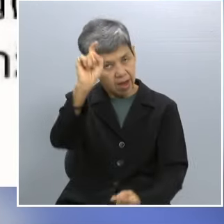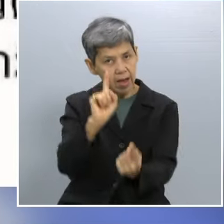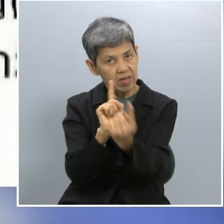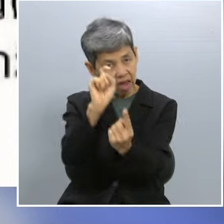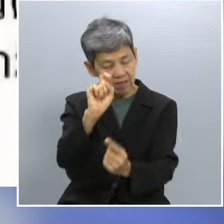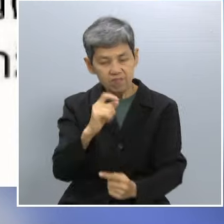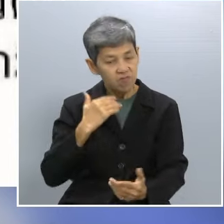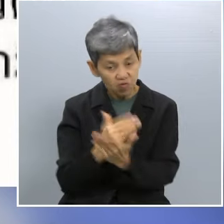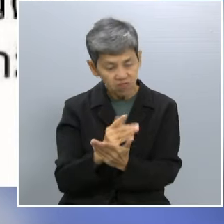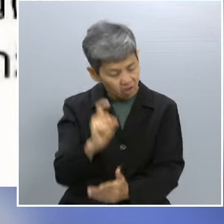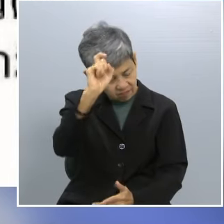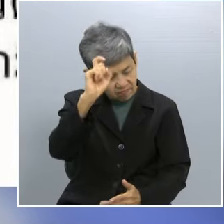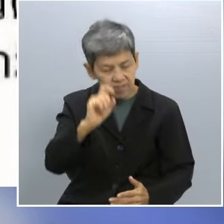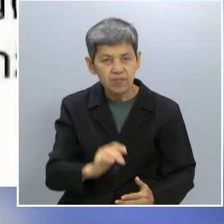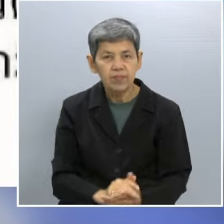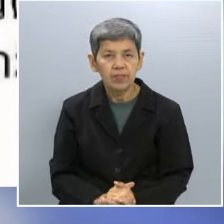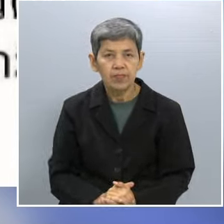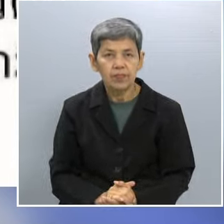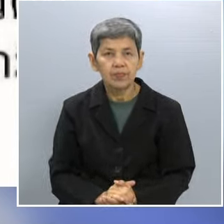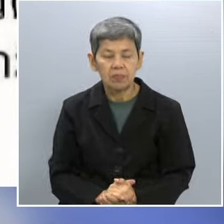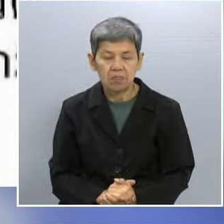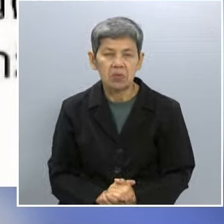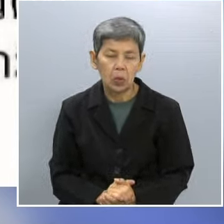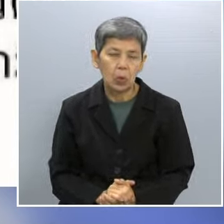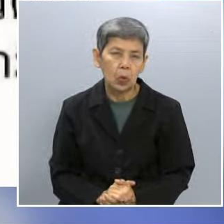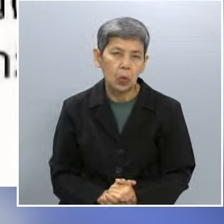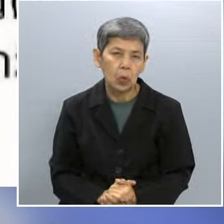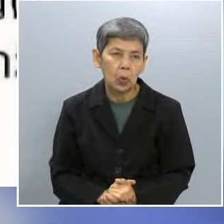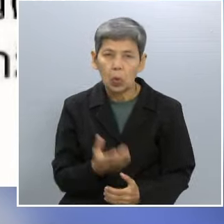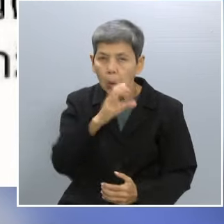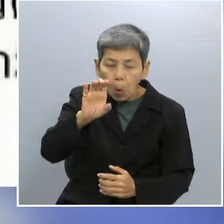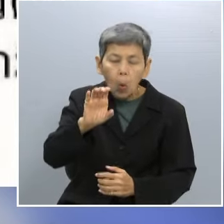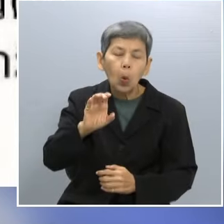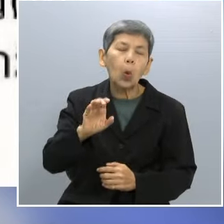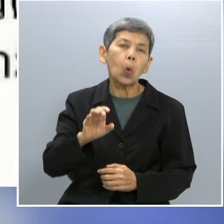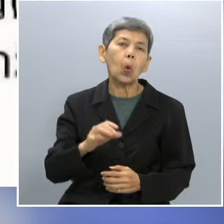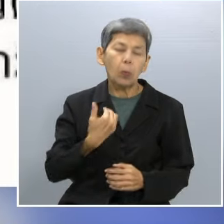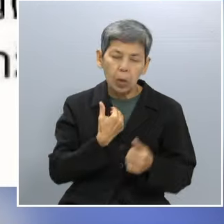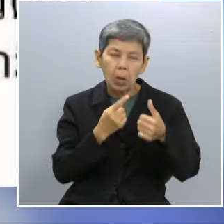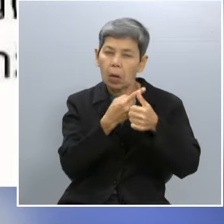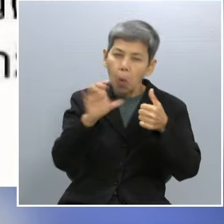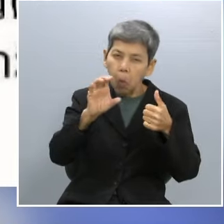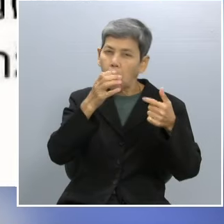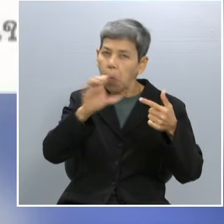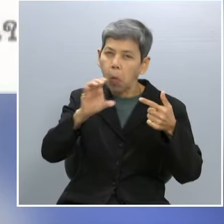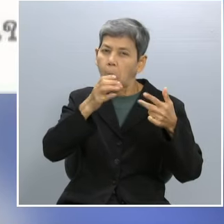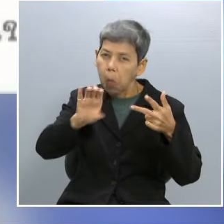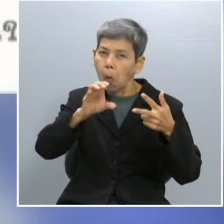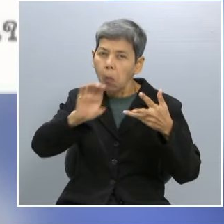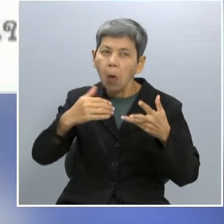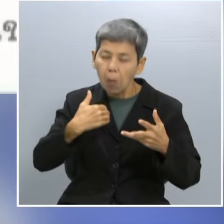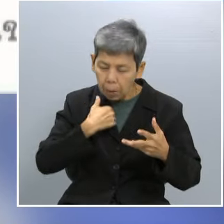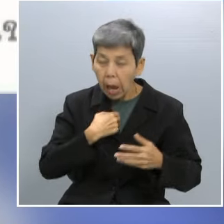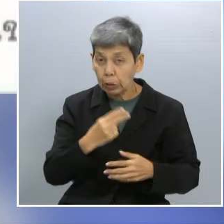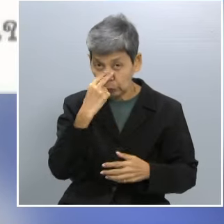หยุดจนกว่ามึงจะตายอืเนี่ยฮะโพสต์ข่มหู่แบบนี้แล้วมีหลายโพสต์ด้วยนะคะไม่เฉพาะโพสต์นี้